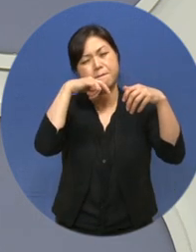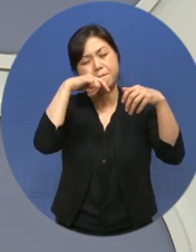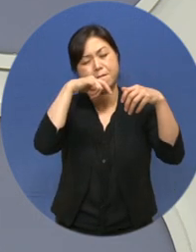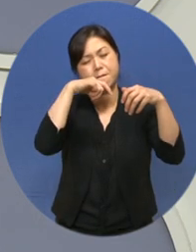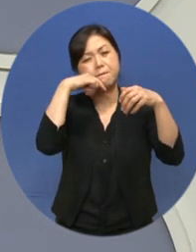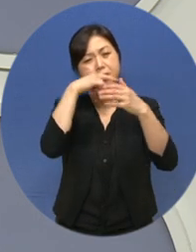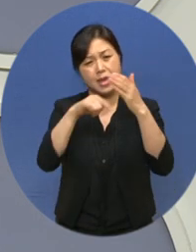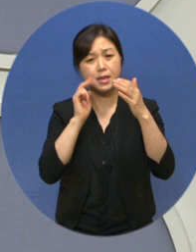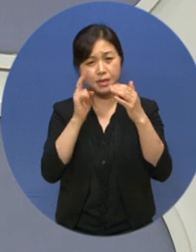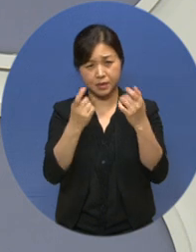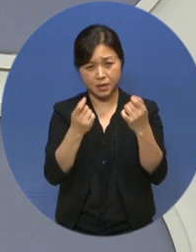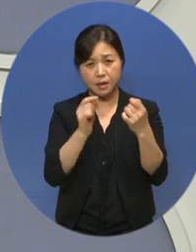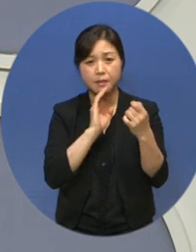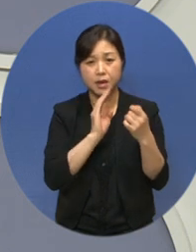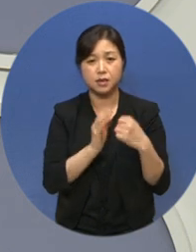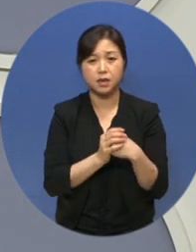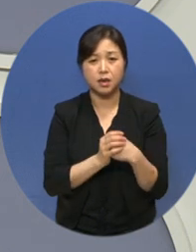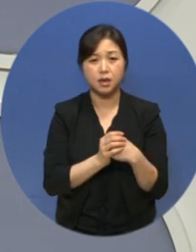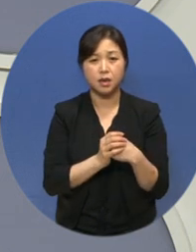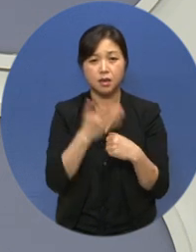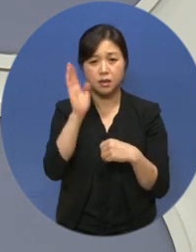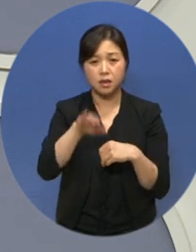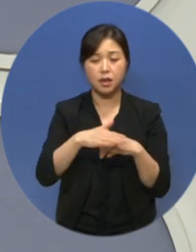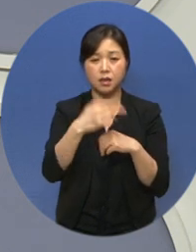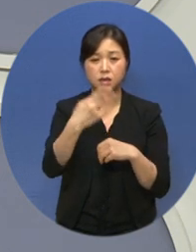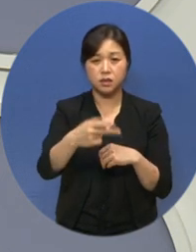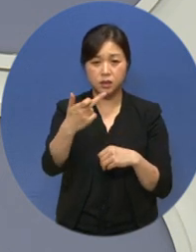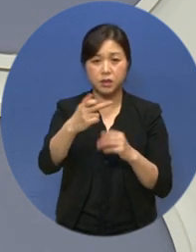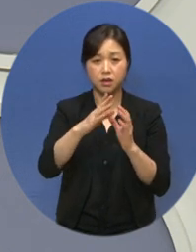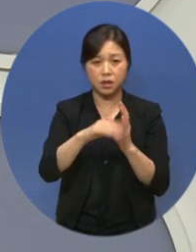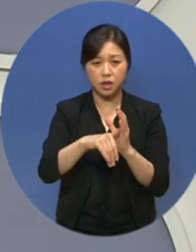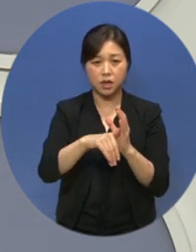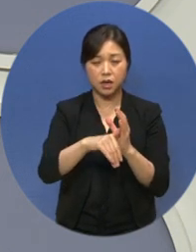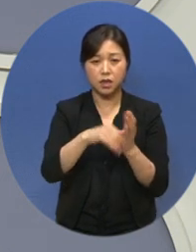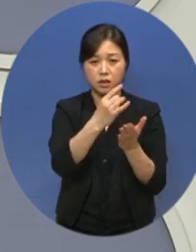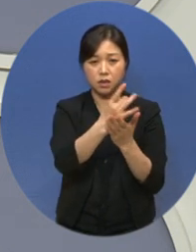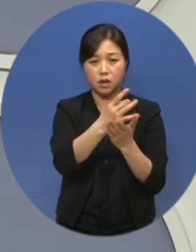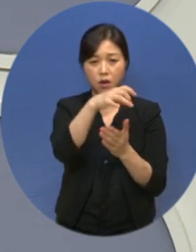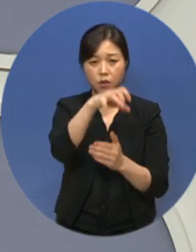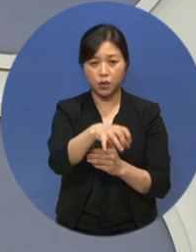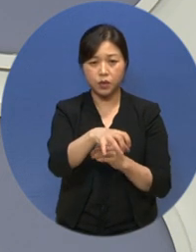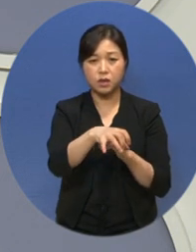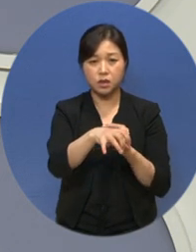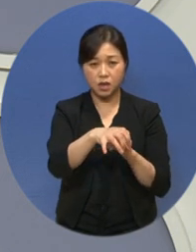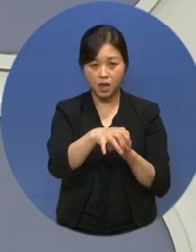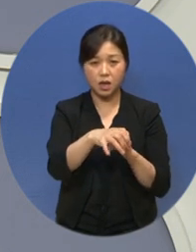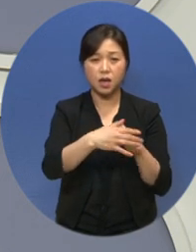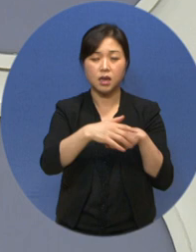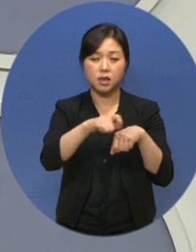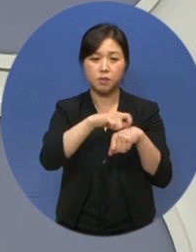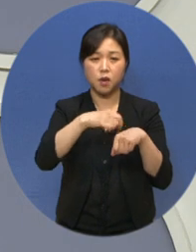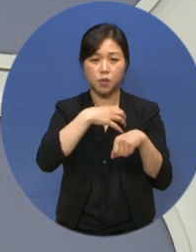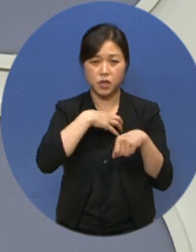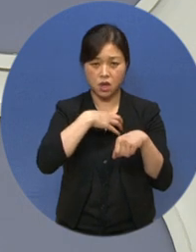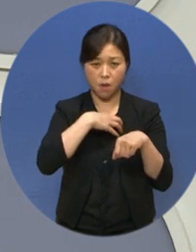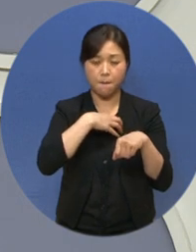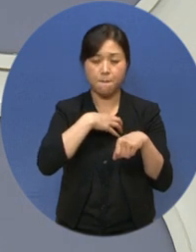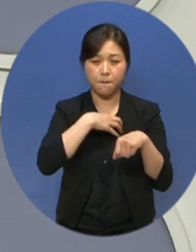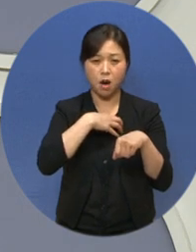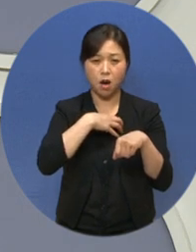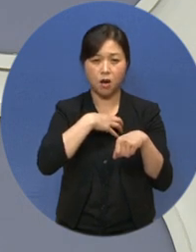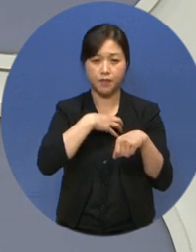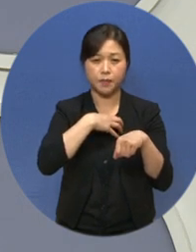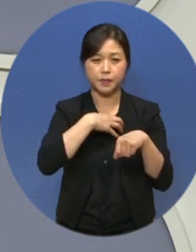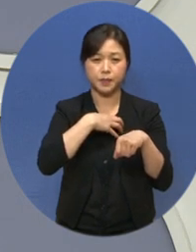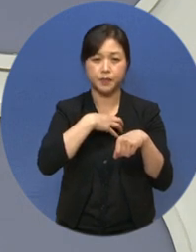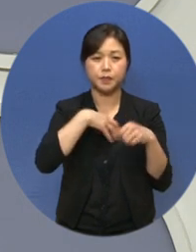17 년 도 같은 경우는 전환 같은 경우도 17 4 보관 이래서 a 특별재난지역 선포 닌자 있는데 그땐 야 복구